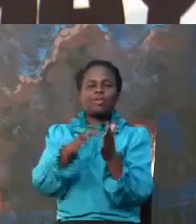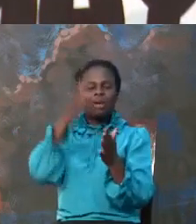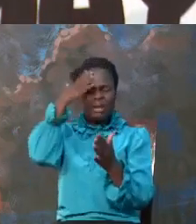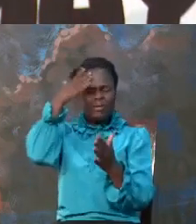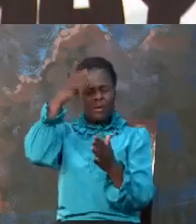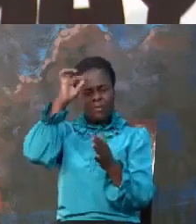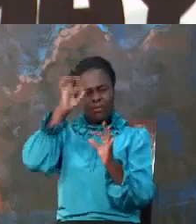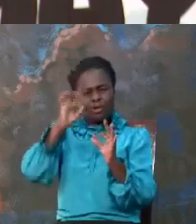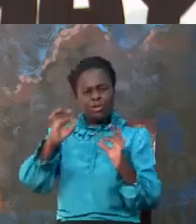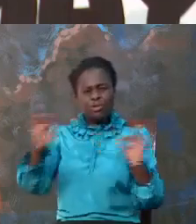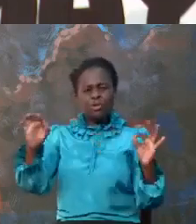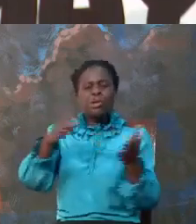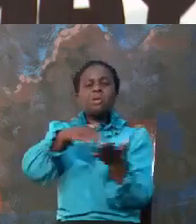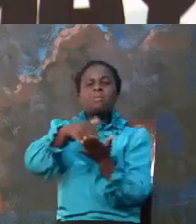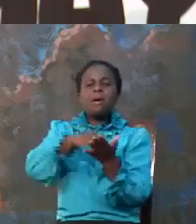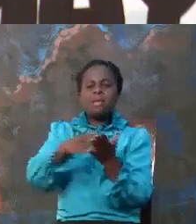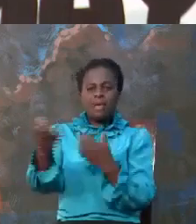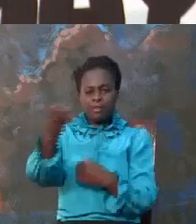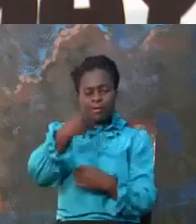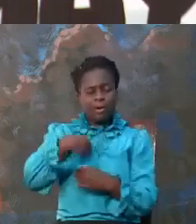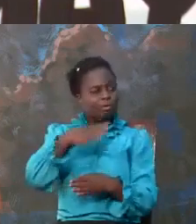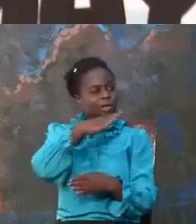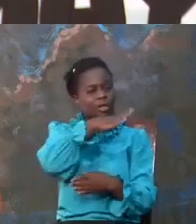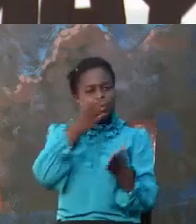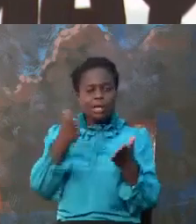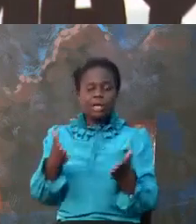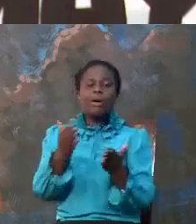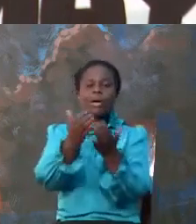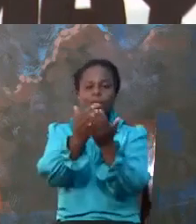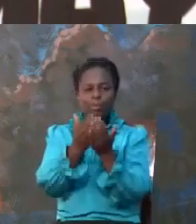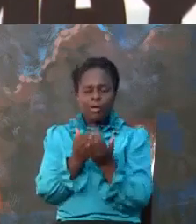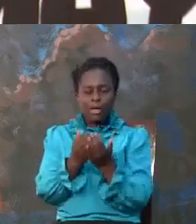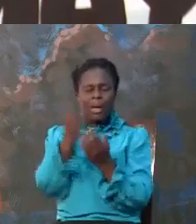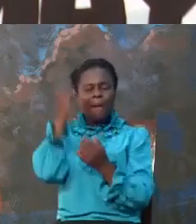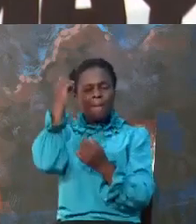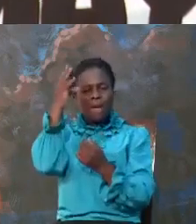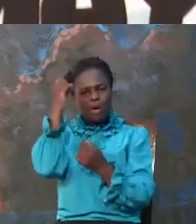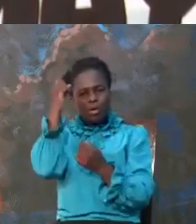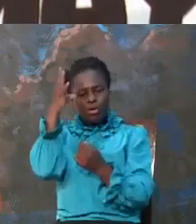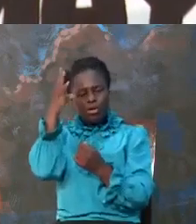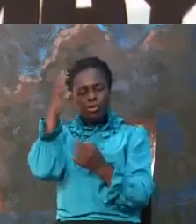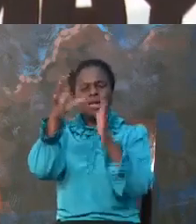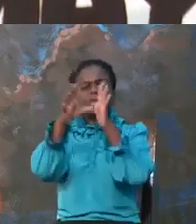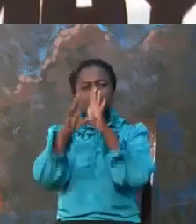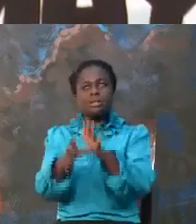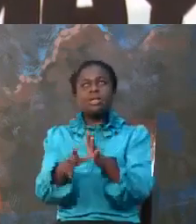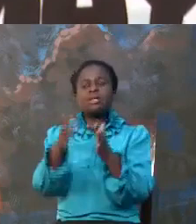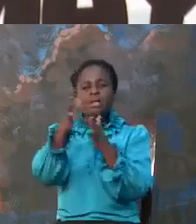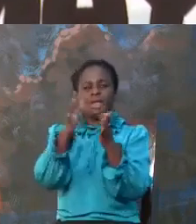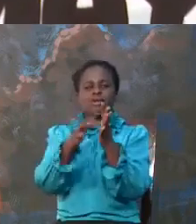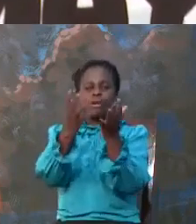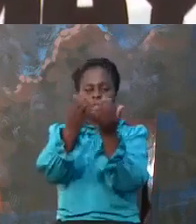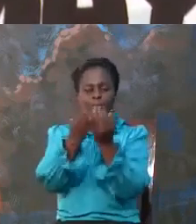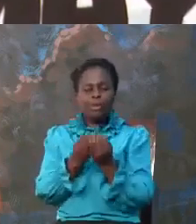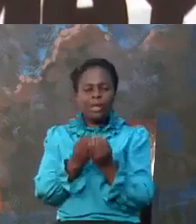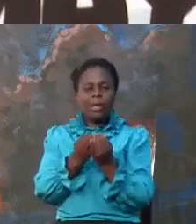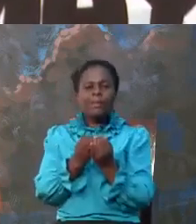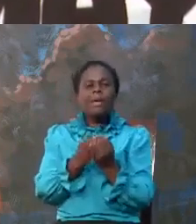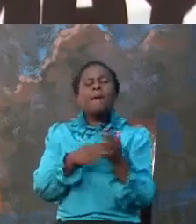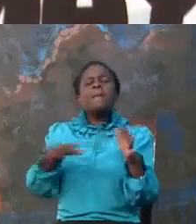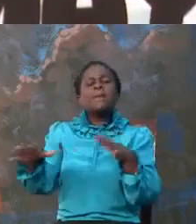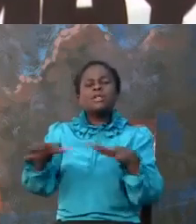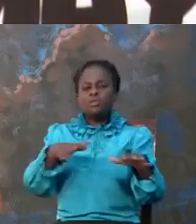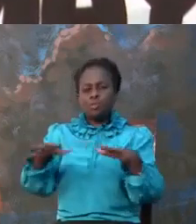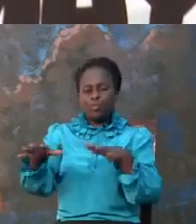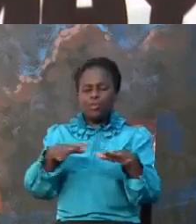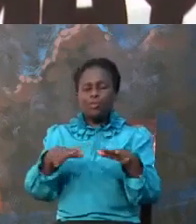leo atapokea maradhi tunayosumbuka nayo, magonjwa yanayotutesa, atapokea masumbufu ya maisha yetu. Na kwa